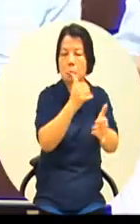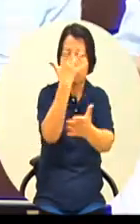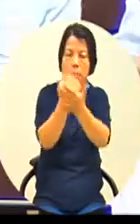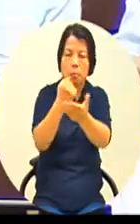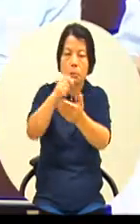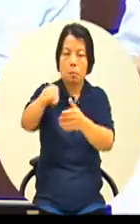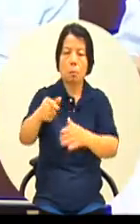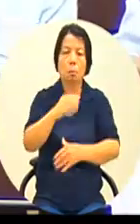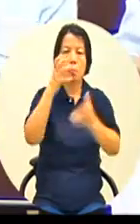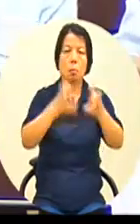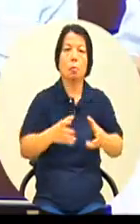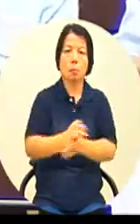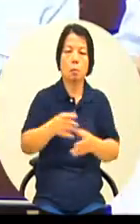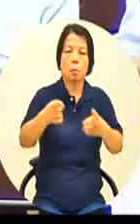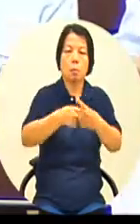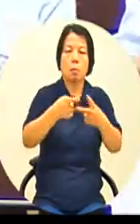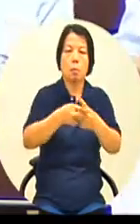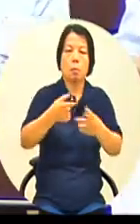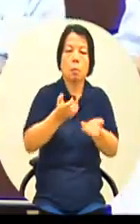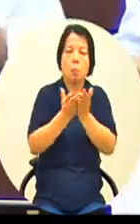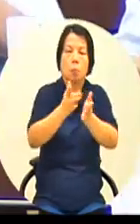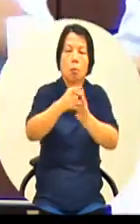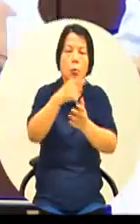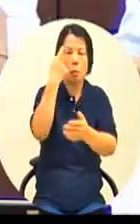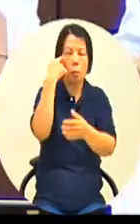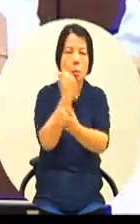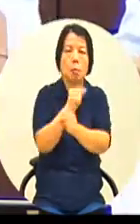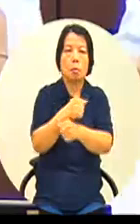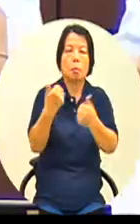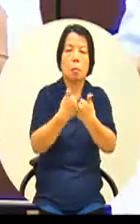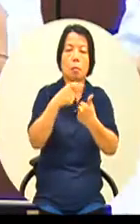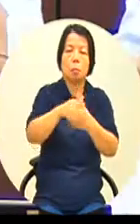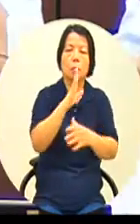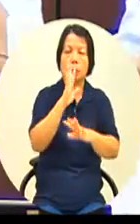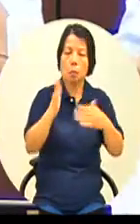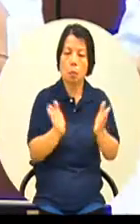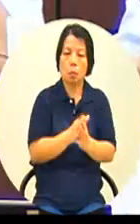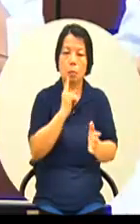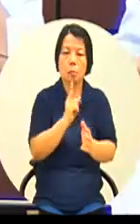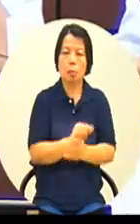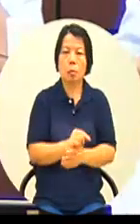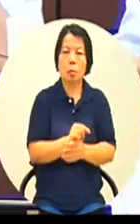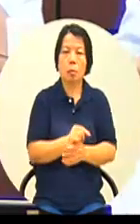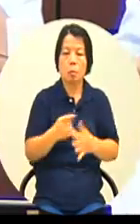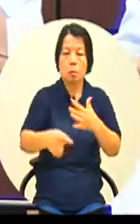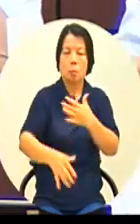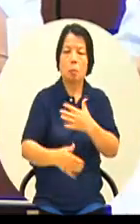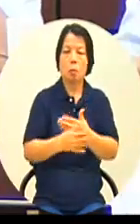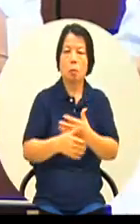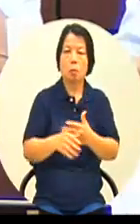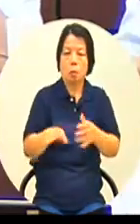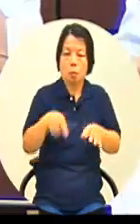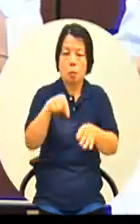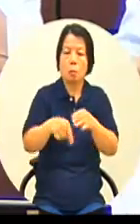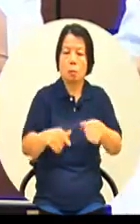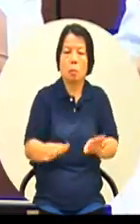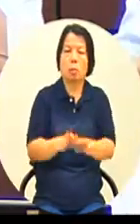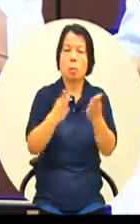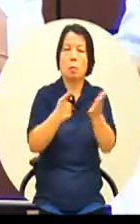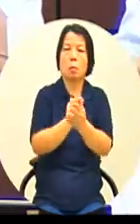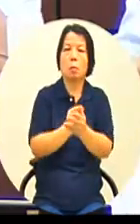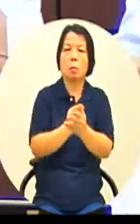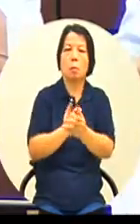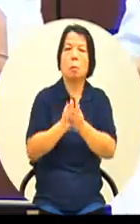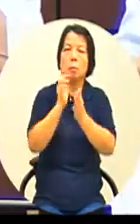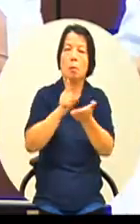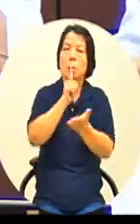成立一个小樽运河思考会，这个都是由下而上来保存这个古迹，所以底下。这个所在，我们可以看到，他们可以